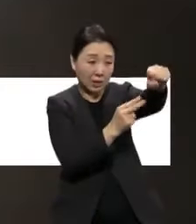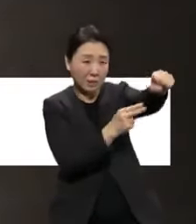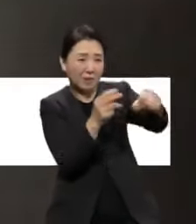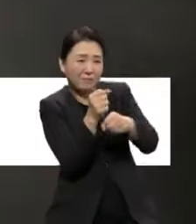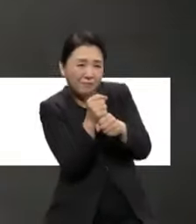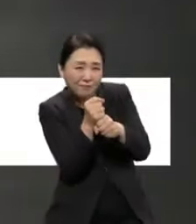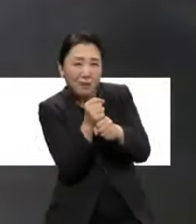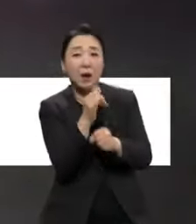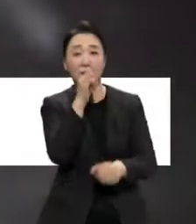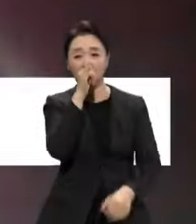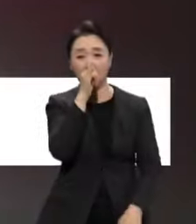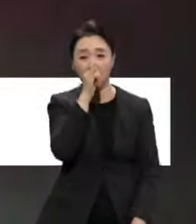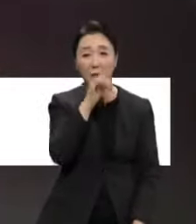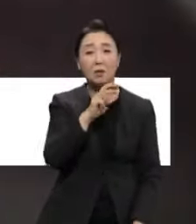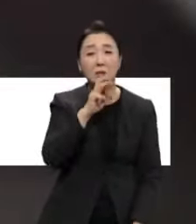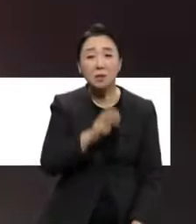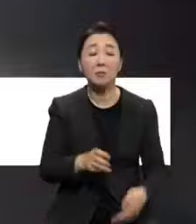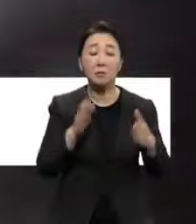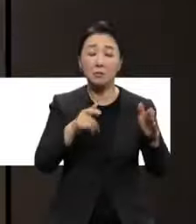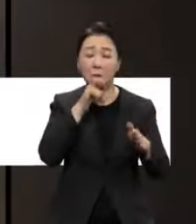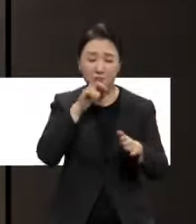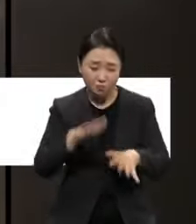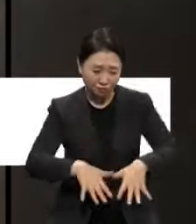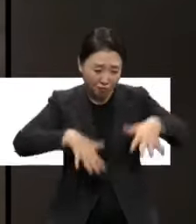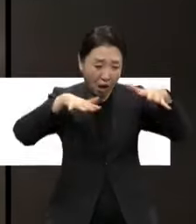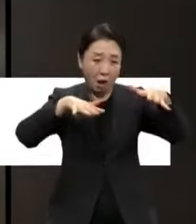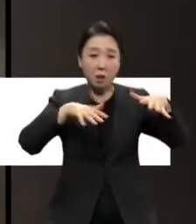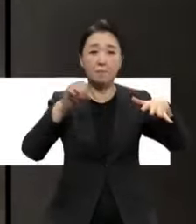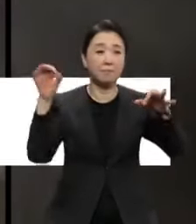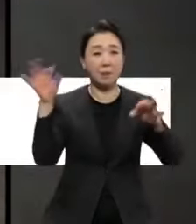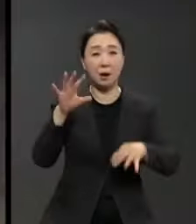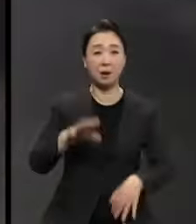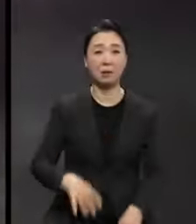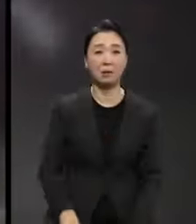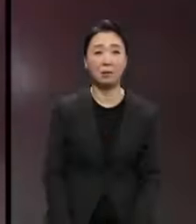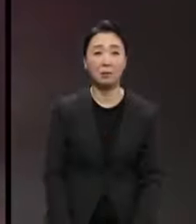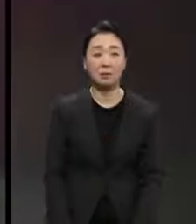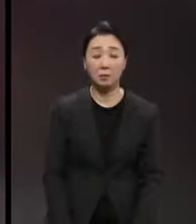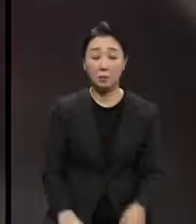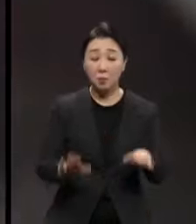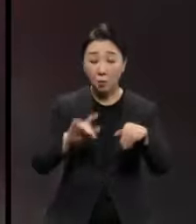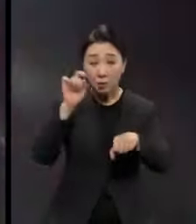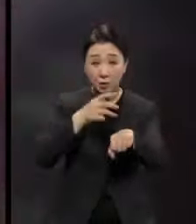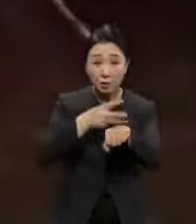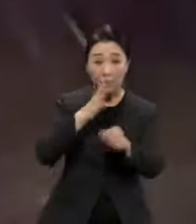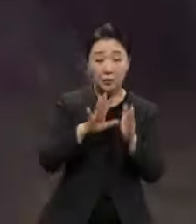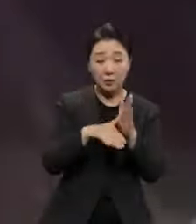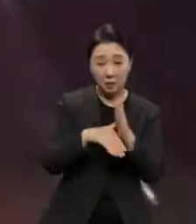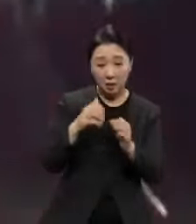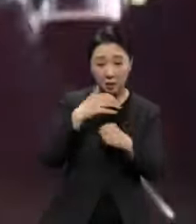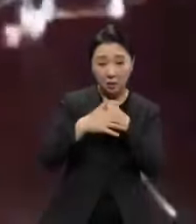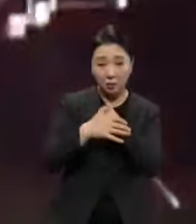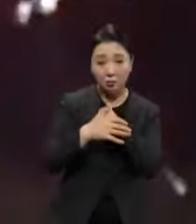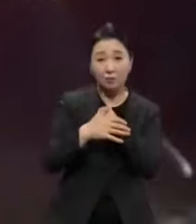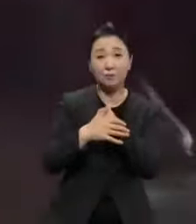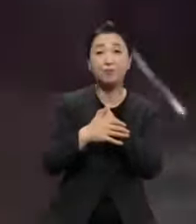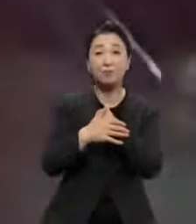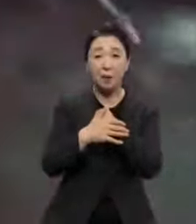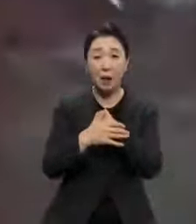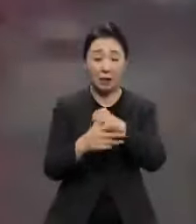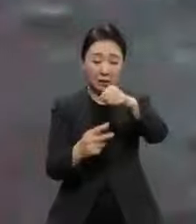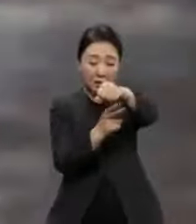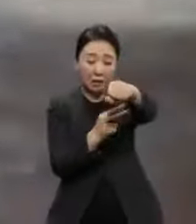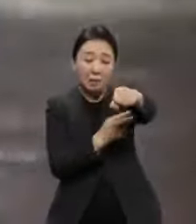붙잡고 계속 있었어요 30분 사이에 물이 저렇게 불어난 거예요 오늘 새벽 4시쯤 대전서구 도마교 인근에서 물에 빠진